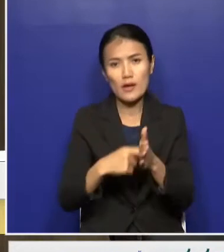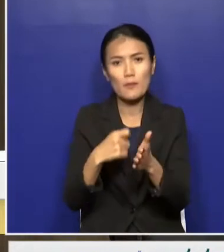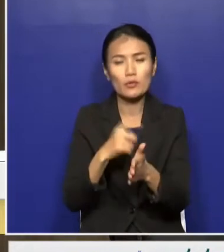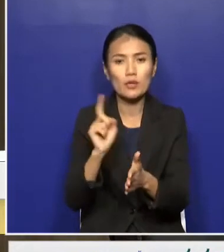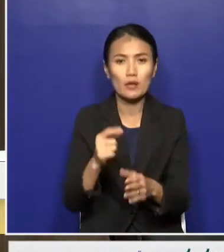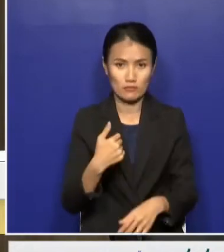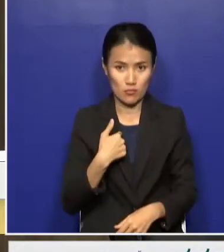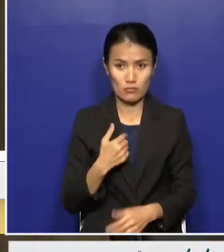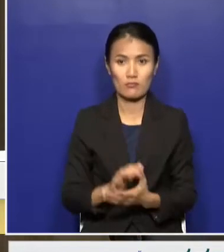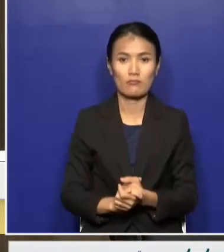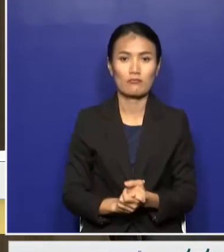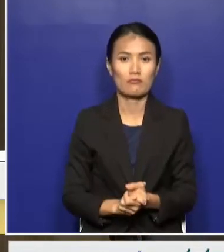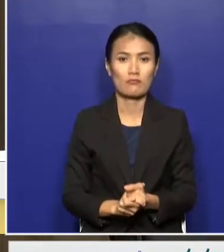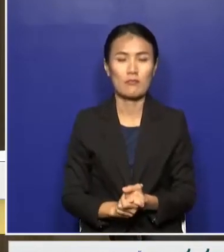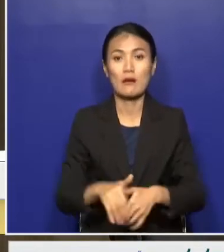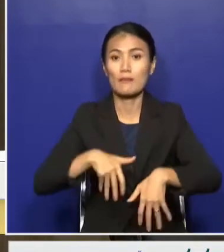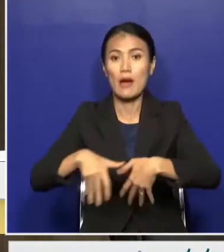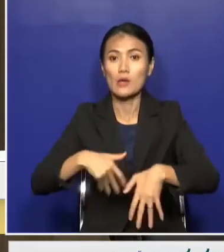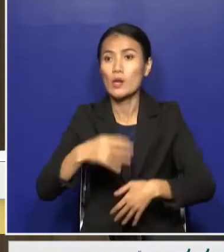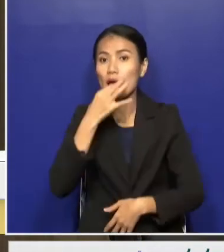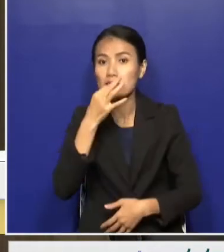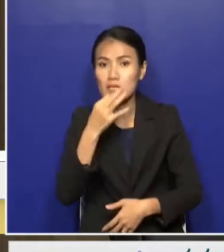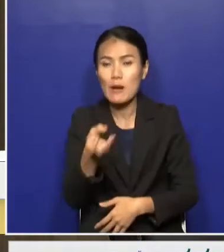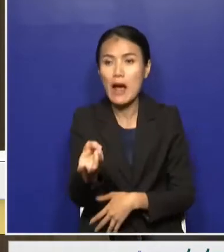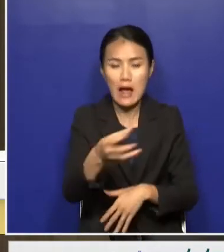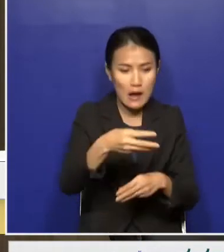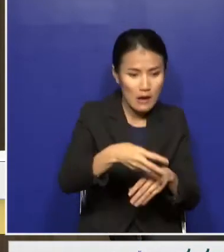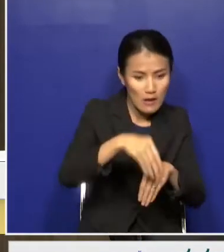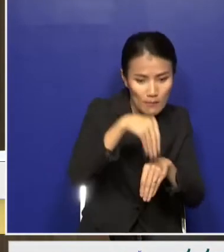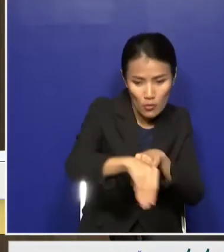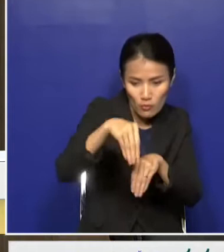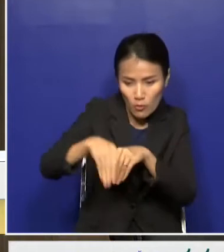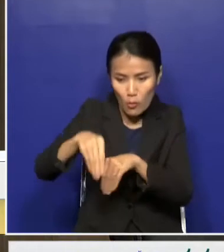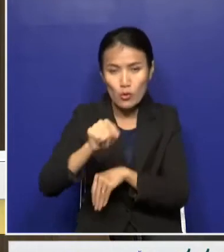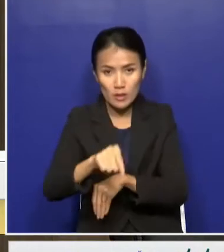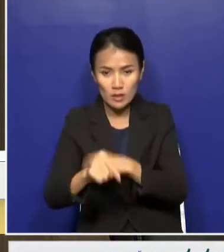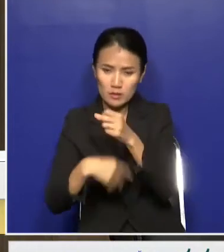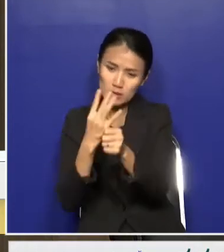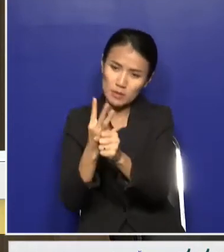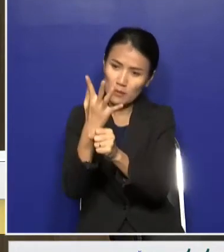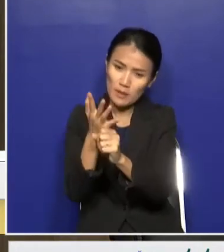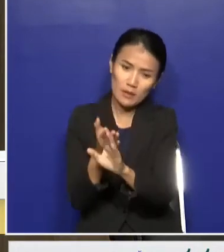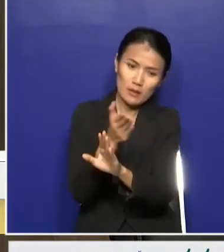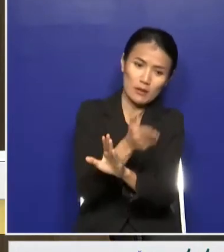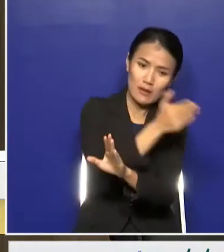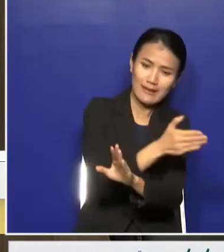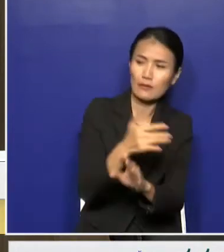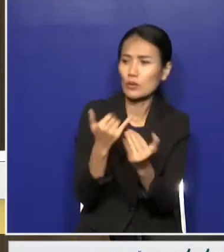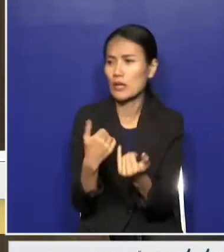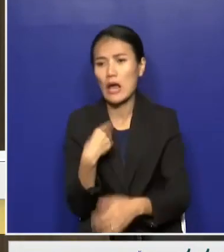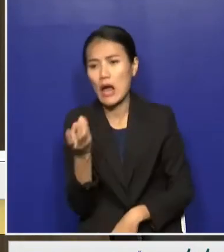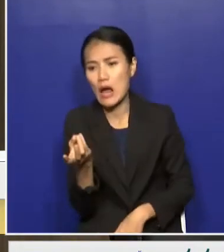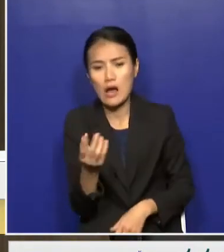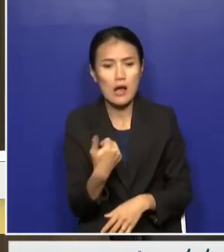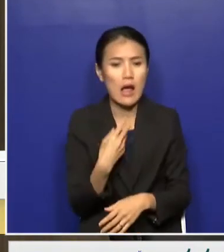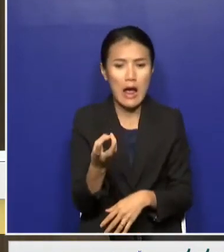นำเรียนไว้ว่าการทำนาของเกษตรกรในช่วงที่ผ่านมา 4-5 ปีที่ผ่านมานั้นไม่ได้มีการทำนาที่เป็นปกติเลยนะครับ